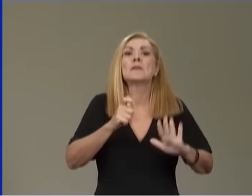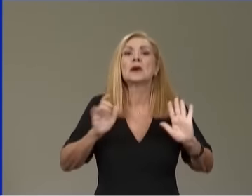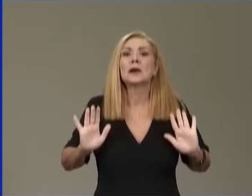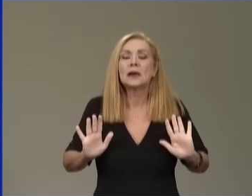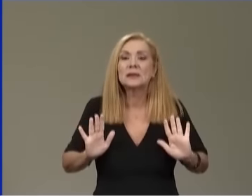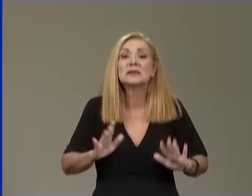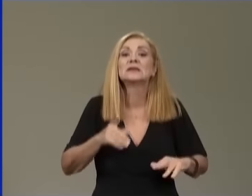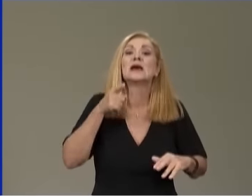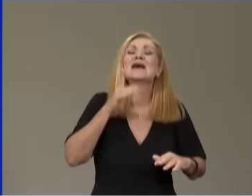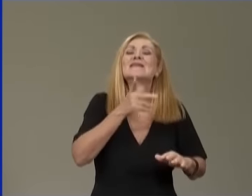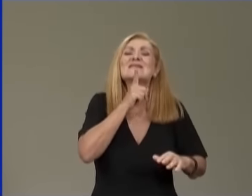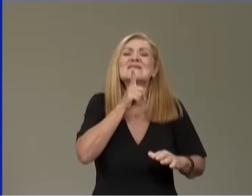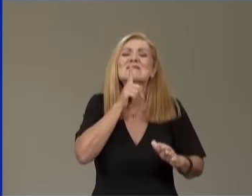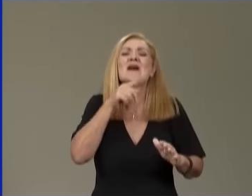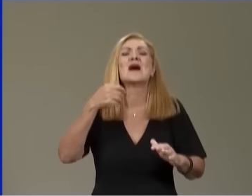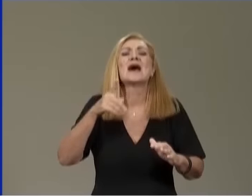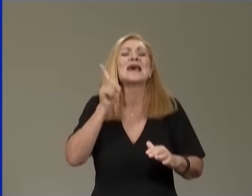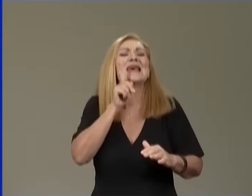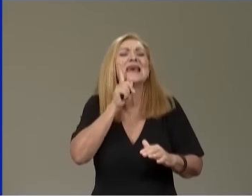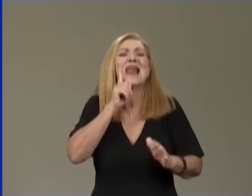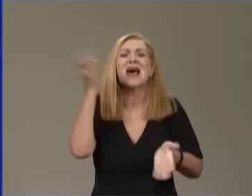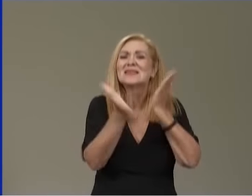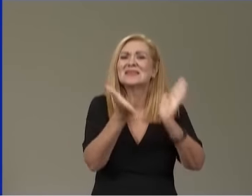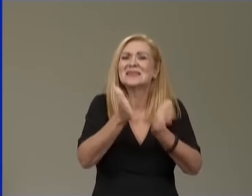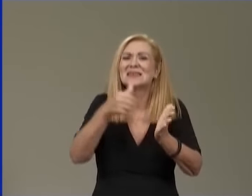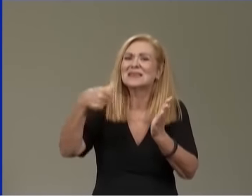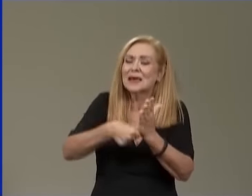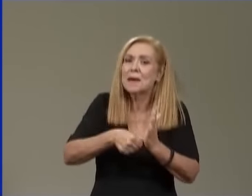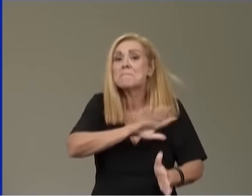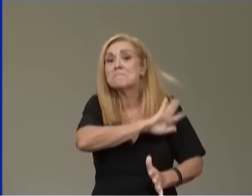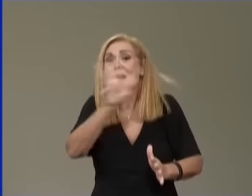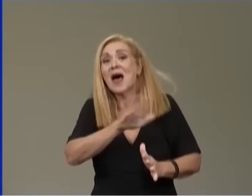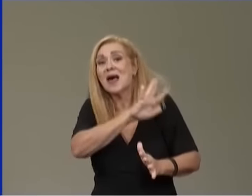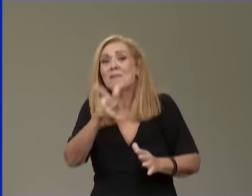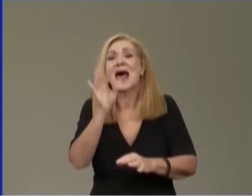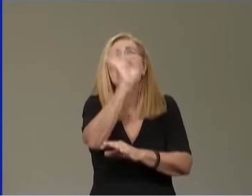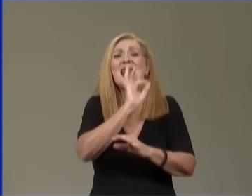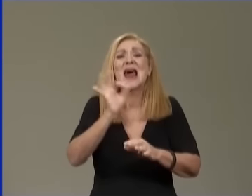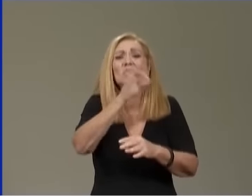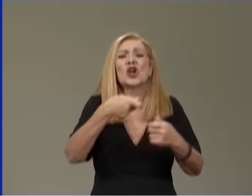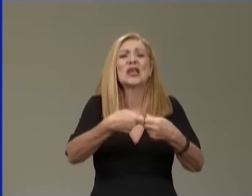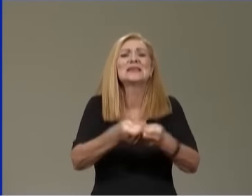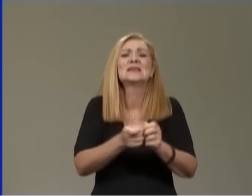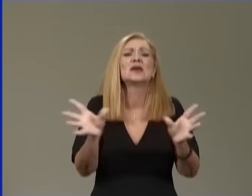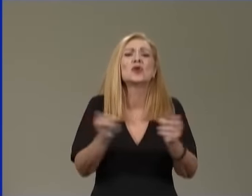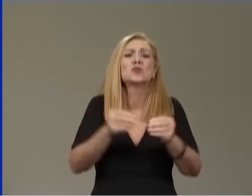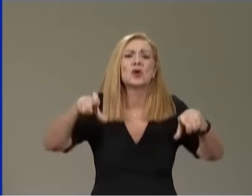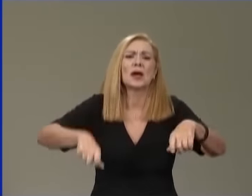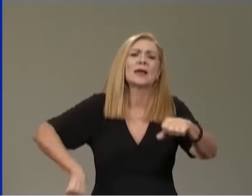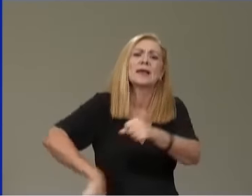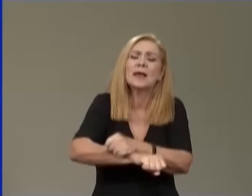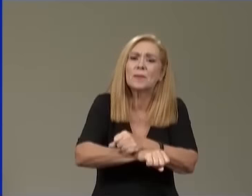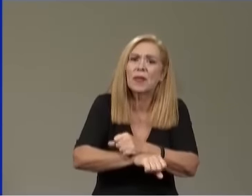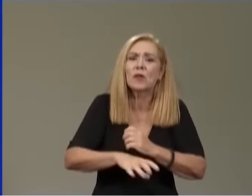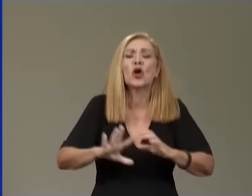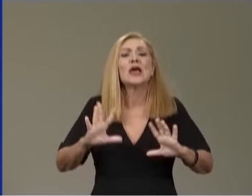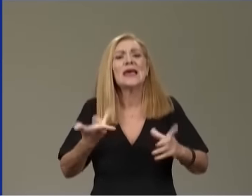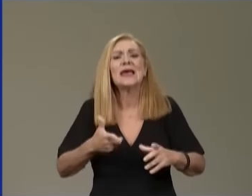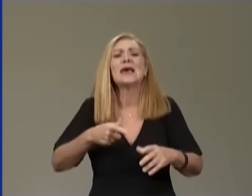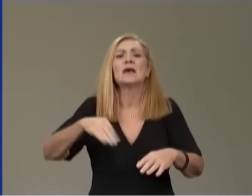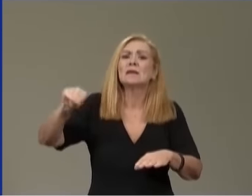button μέχρι το ηλεκτρονικό εισιτήριο στα γήπεδα και την εφαρμογή My Cost στις παραλίες. Είναι πρωτοβουλίες